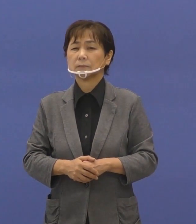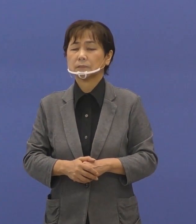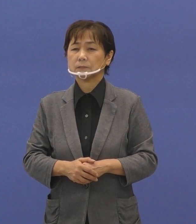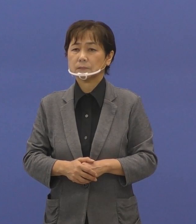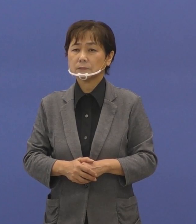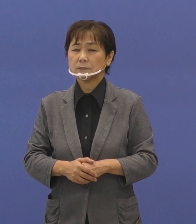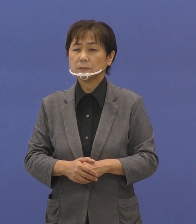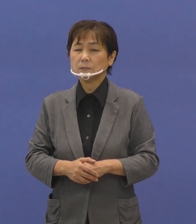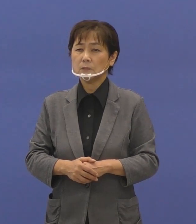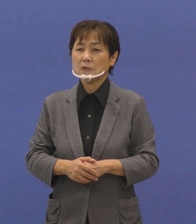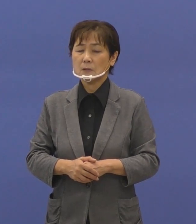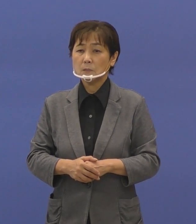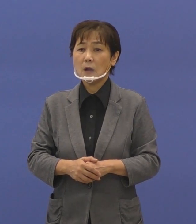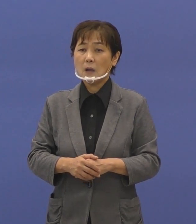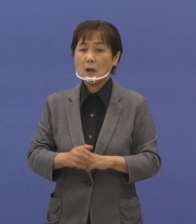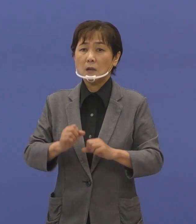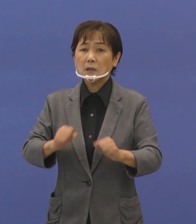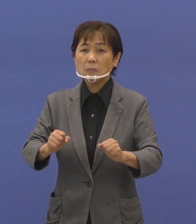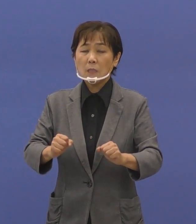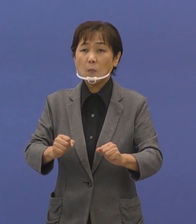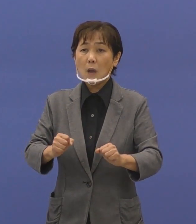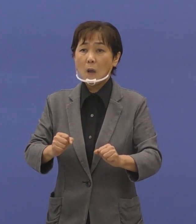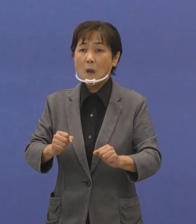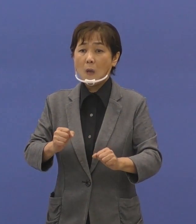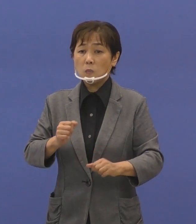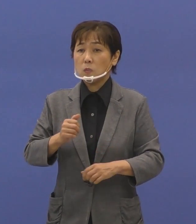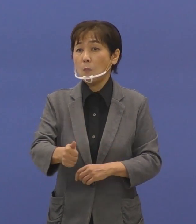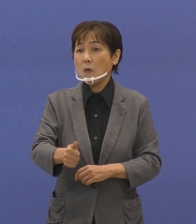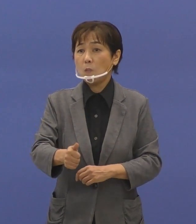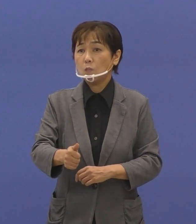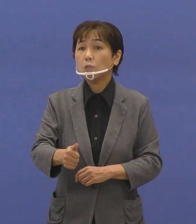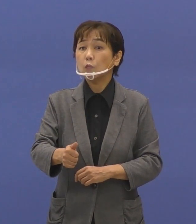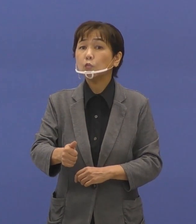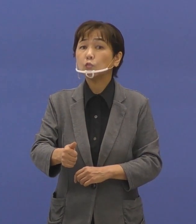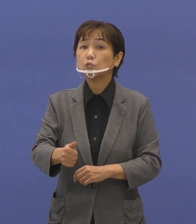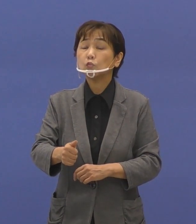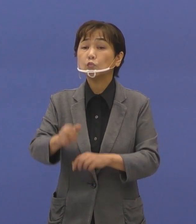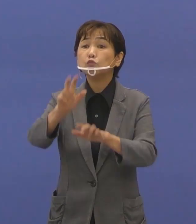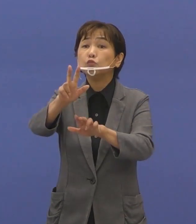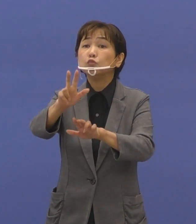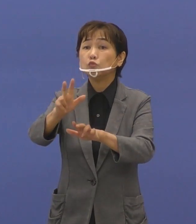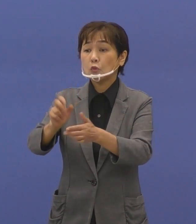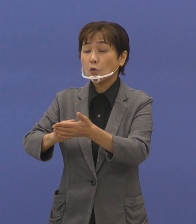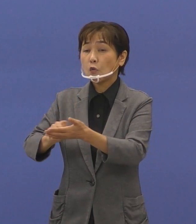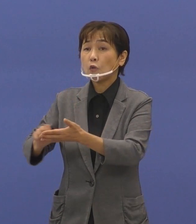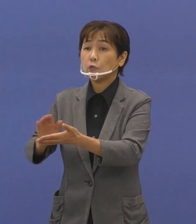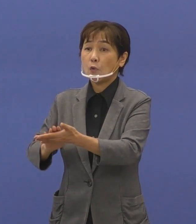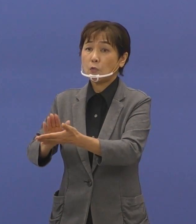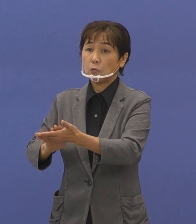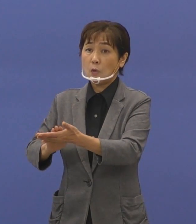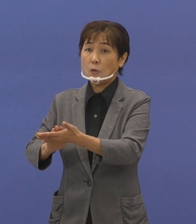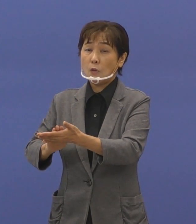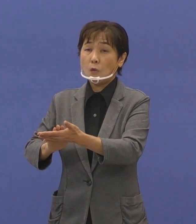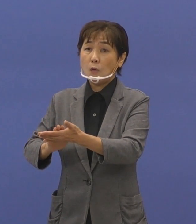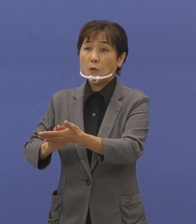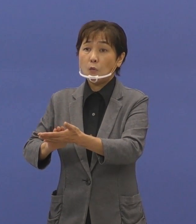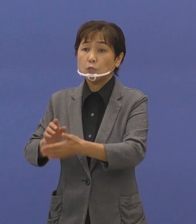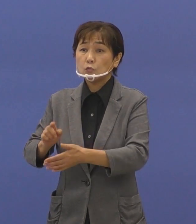はっきりやってはならないということが規則に明記されてたことが、繰り返し行われていた